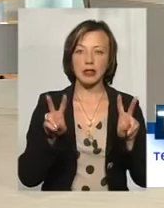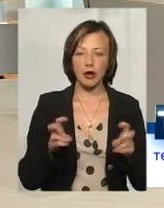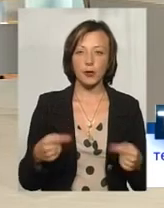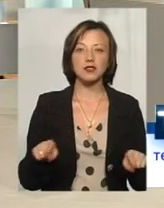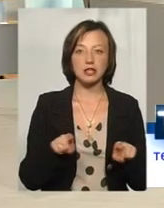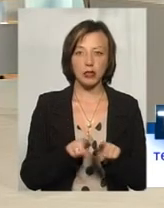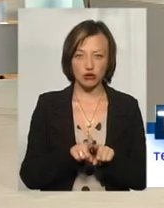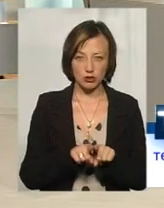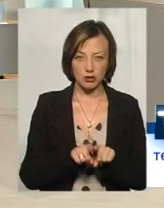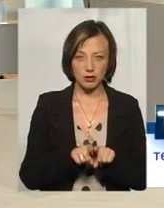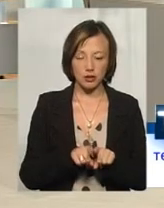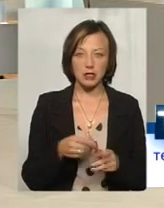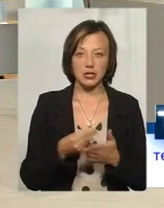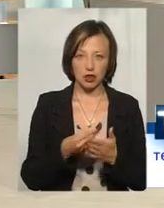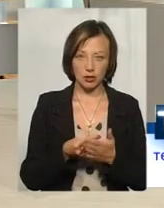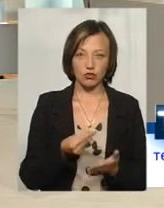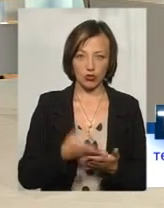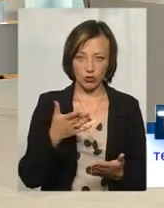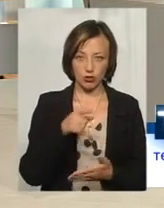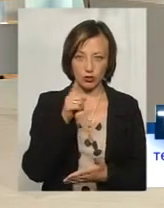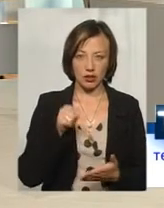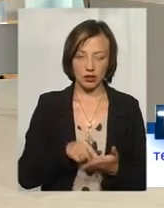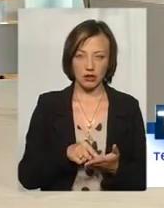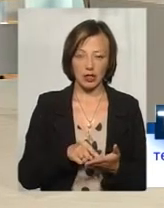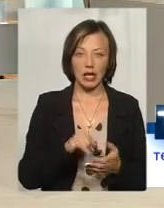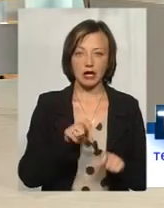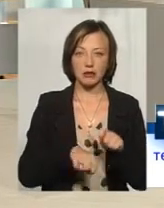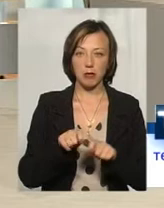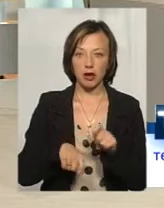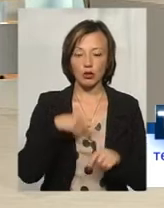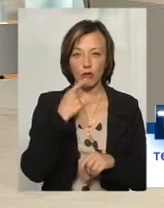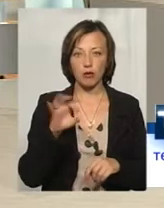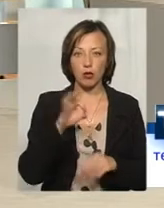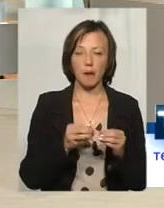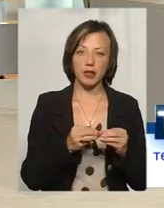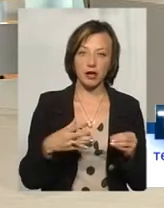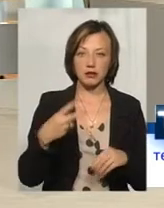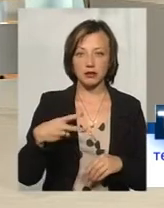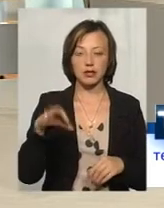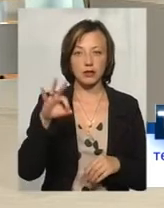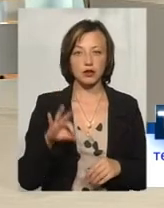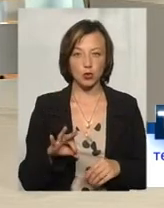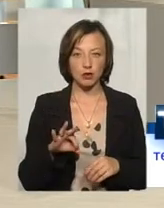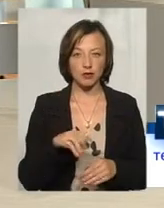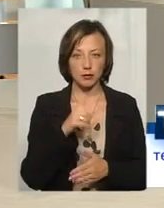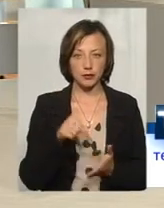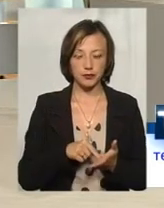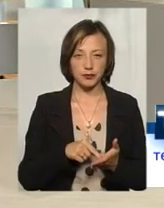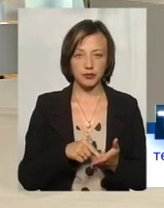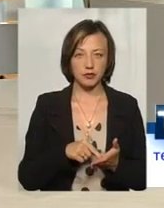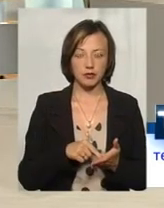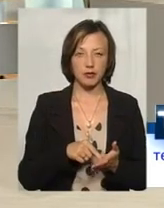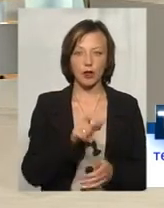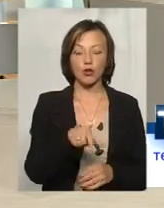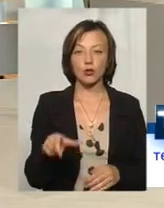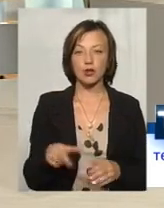таки тариф здорожчає. І експерти говорять про 15-20%. Скажіть, от і